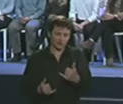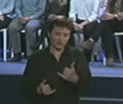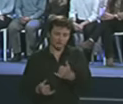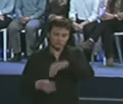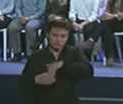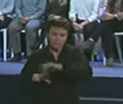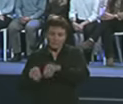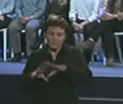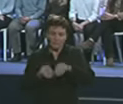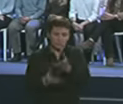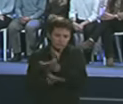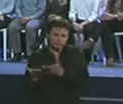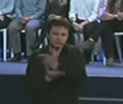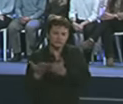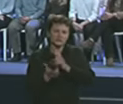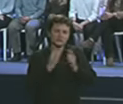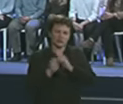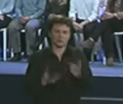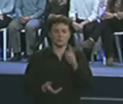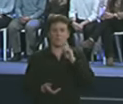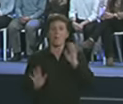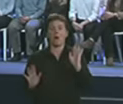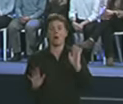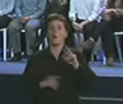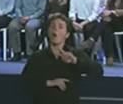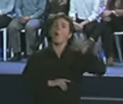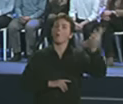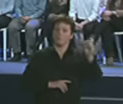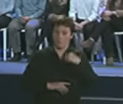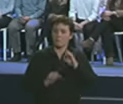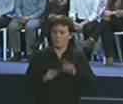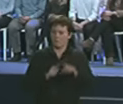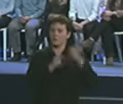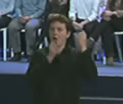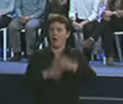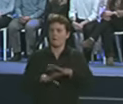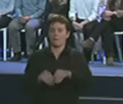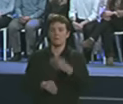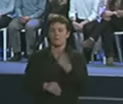parle dans les familles de France. Parce que ce n'est pas toujours l'autre qui connaît ces problèmes. Quelle que soit